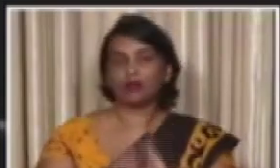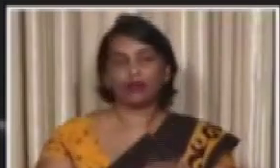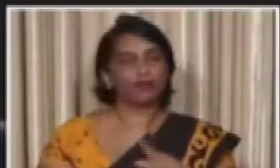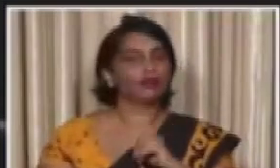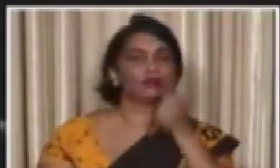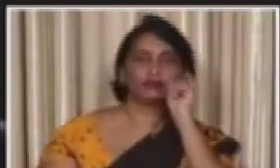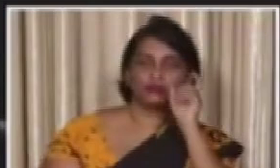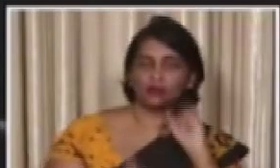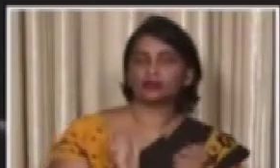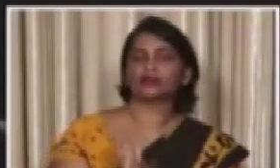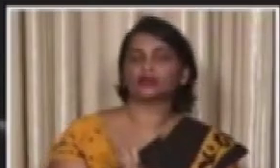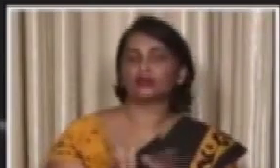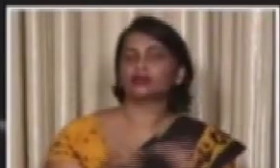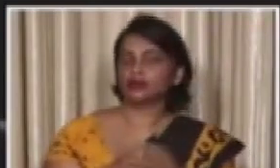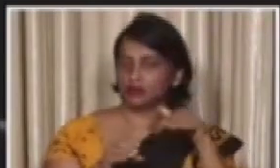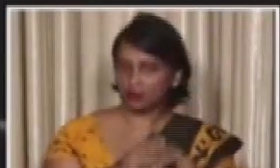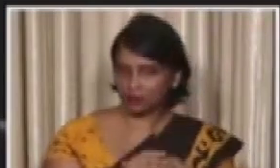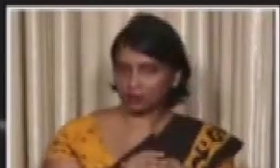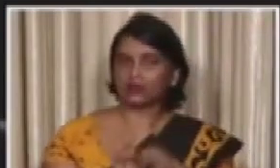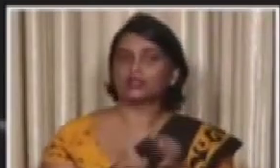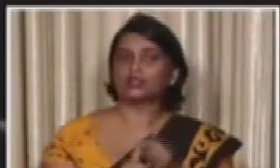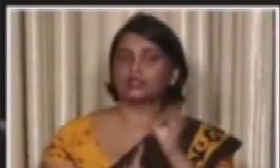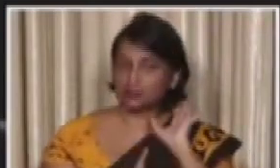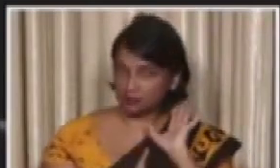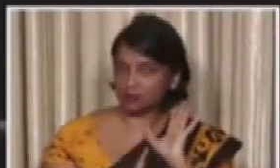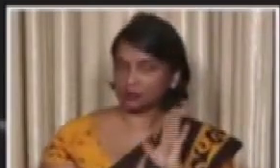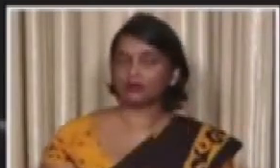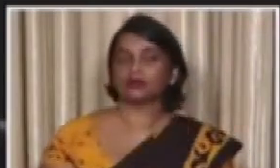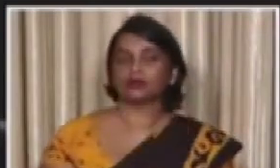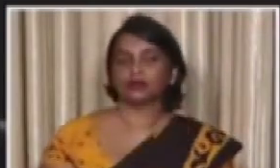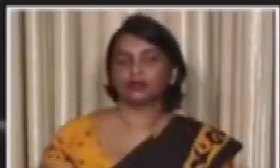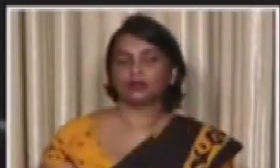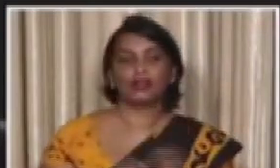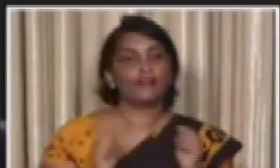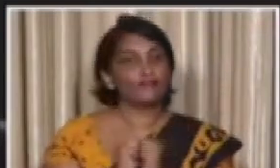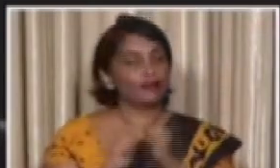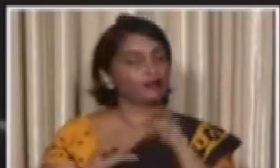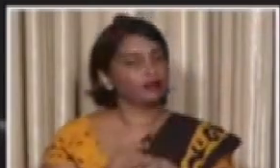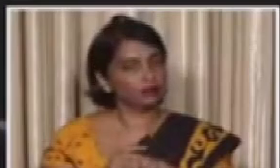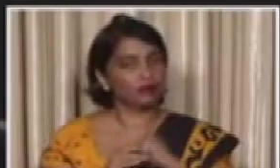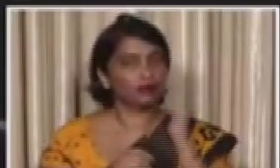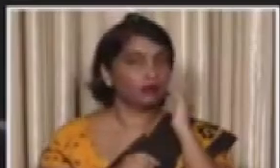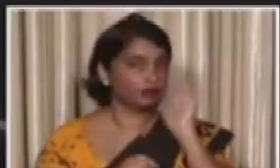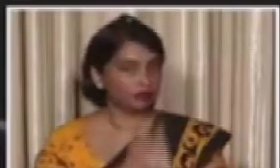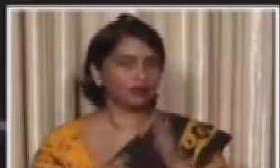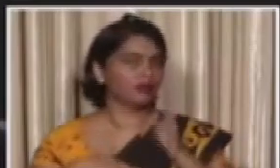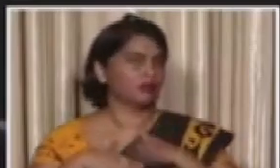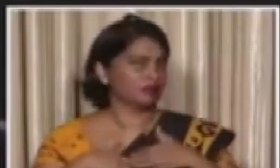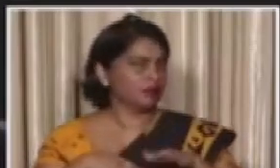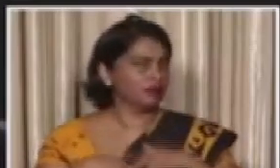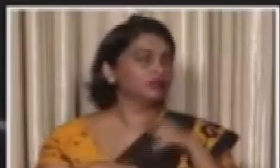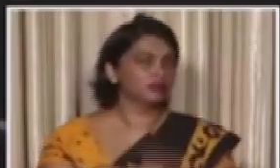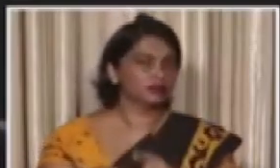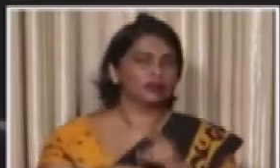අධීක්ෂණ ආංශික අධීක්ෂණ කාරක සභාවේ සභාපතිනියයි. වැඩපළේදී කාන්තාවන්ට මුහුණ දීමට